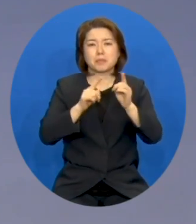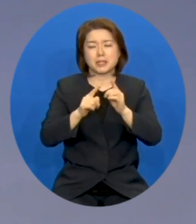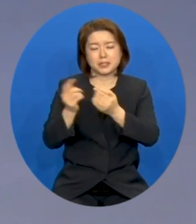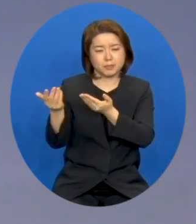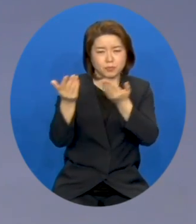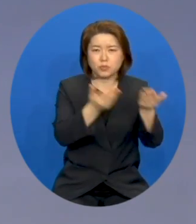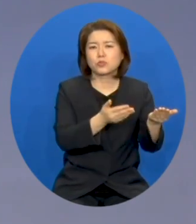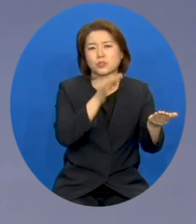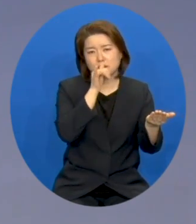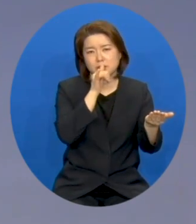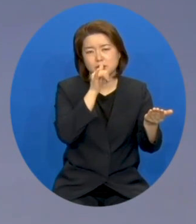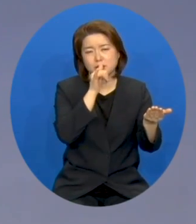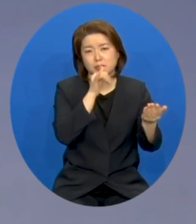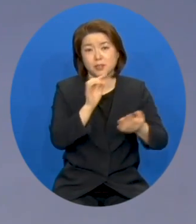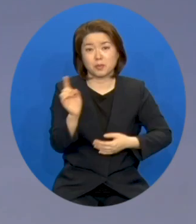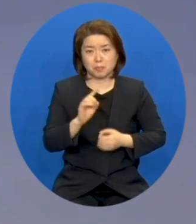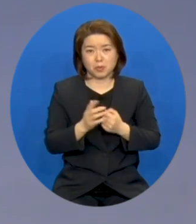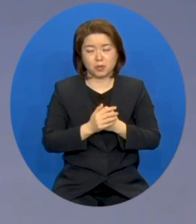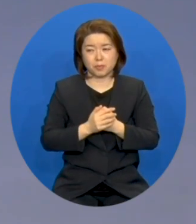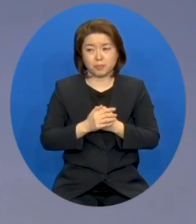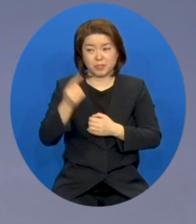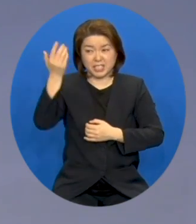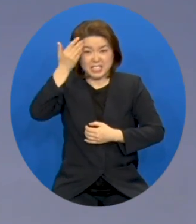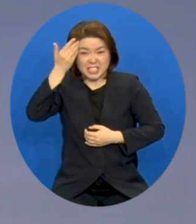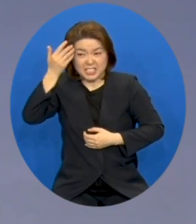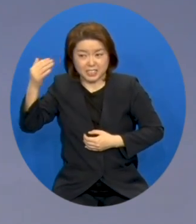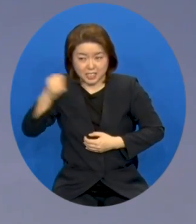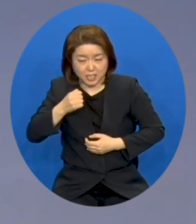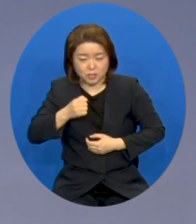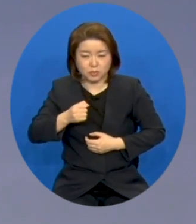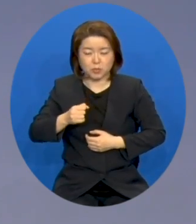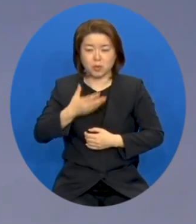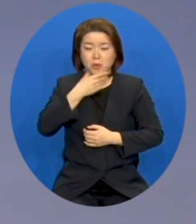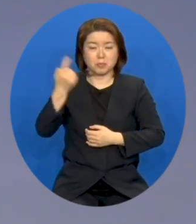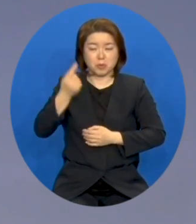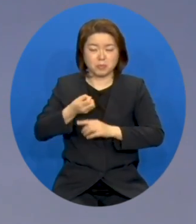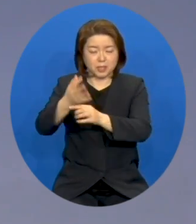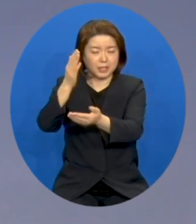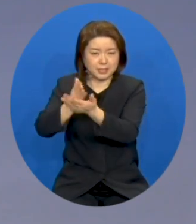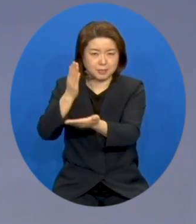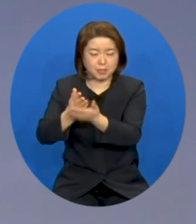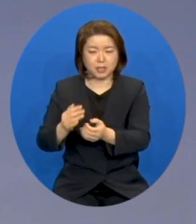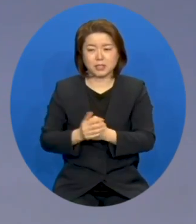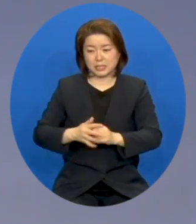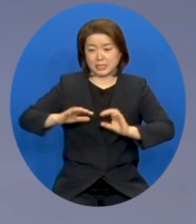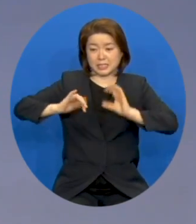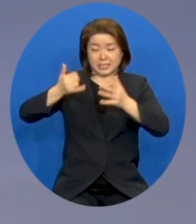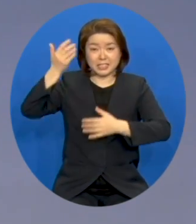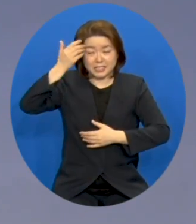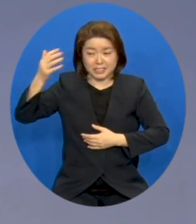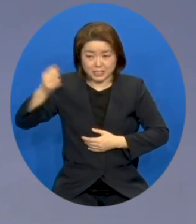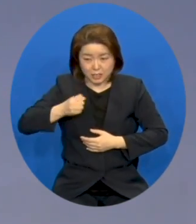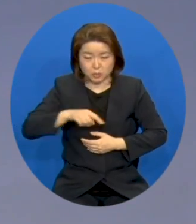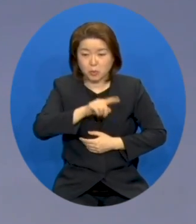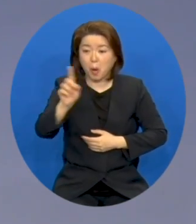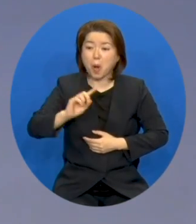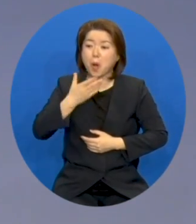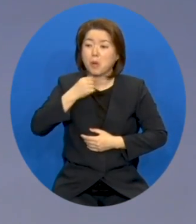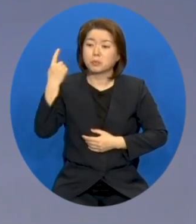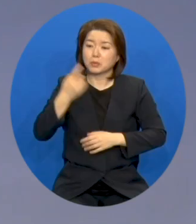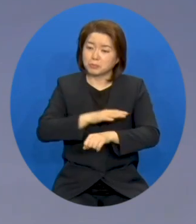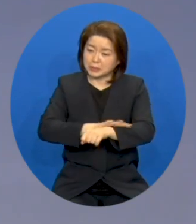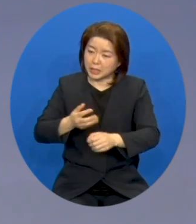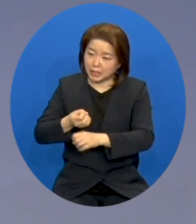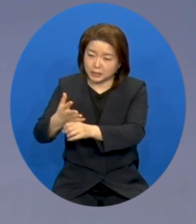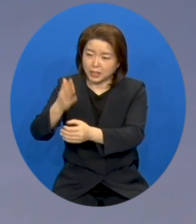바울에게 주십니다. 철학적으로 복음 전하려고 하지 마라. 세상 지식으로 어떻든지 복음을 잘 전하려고